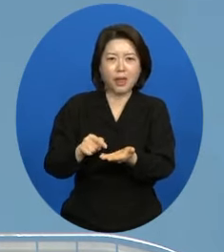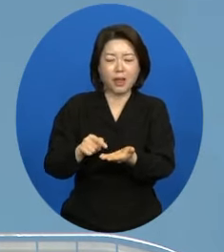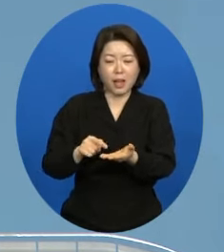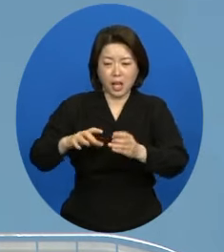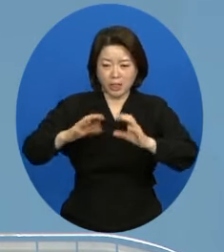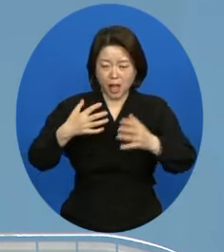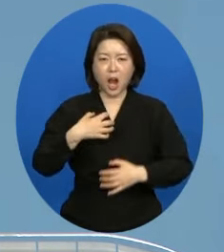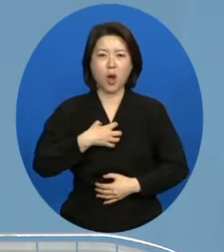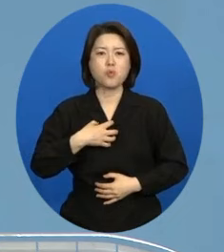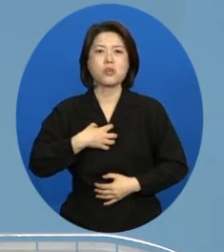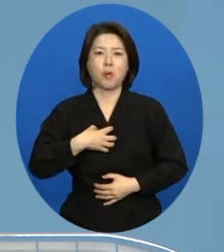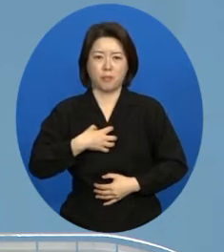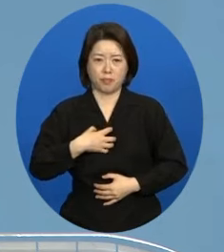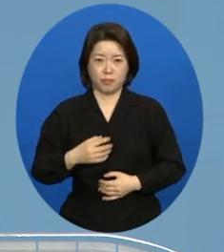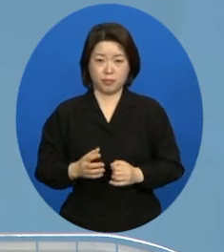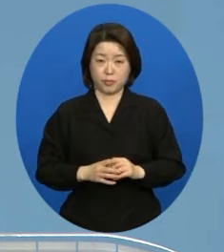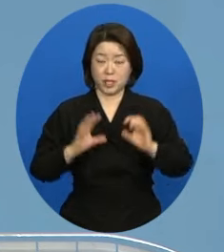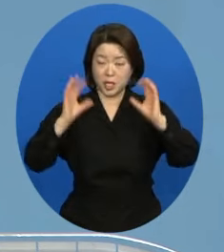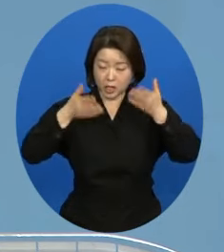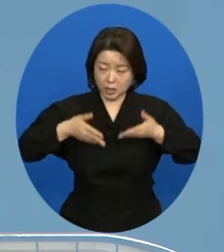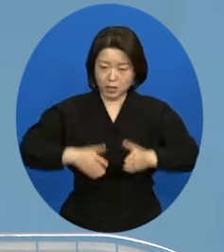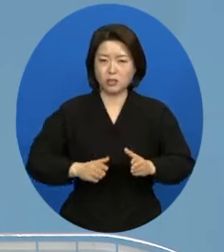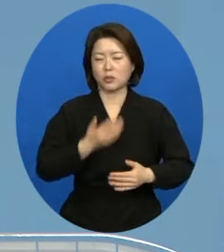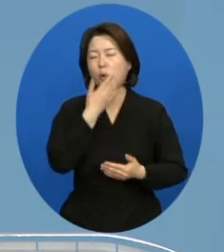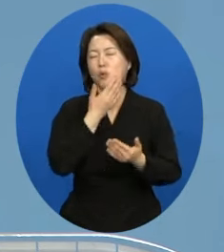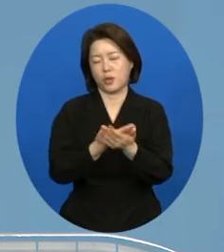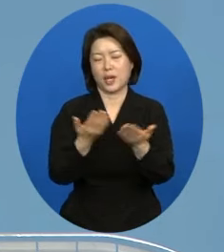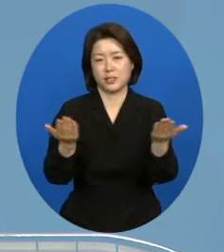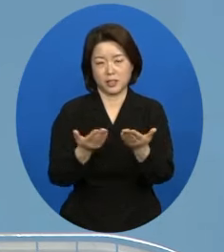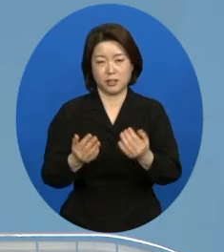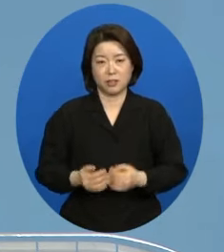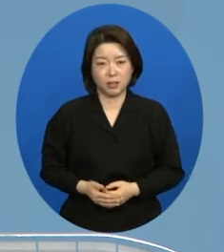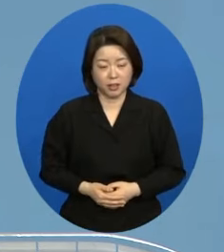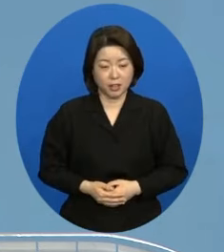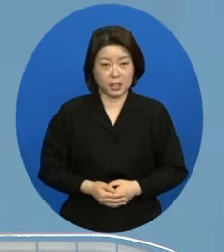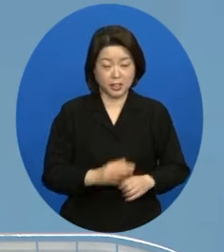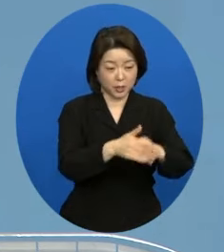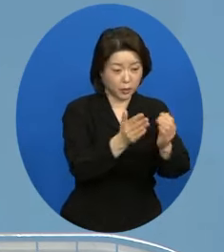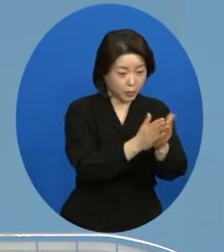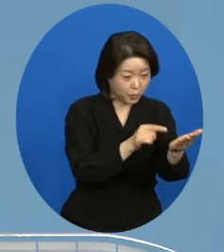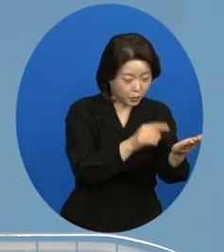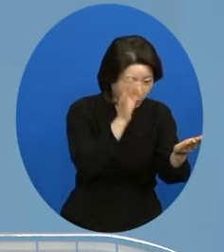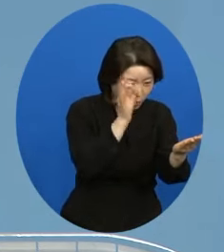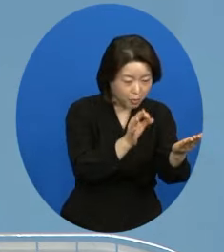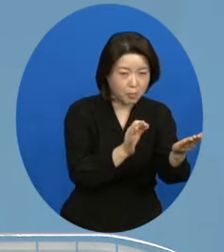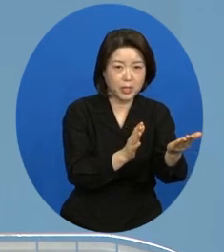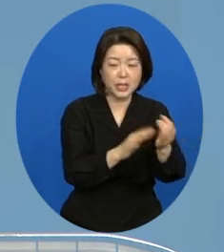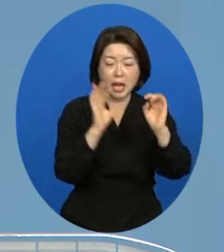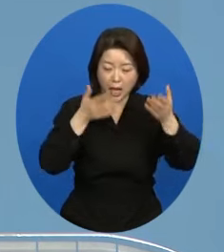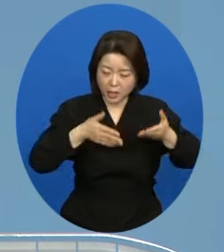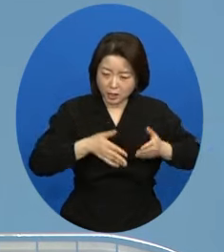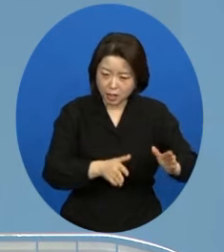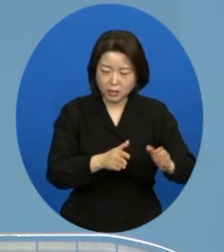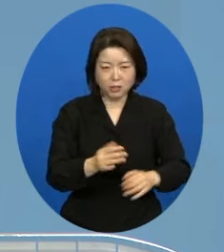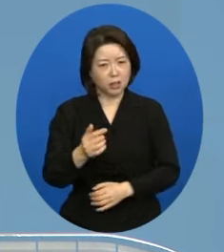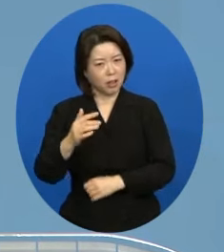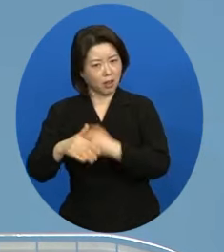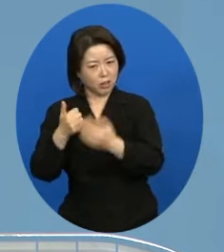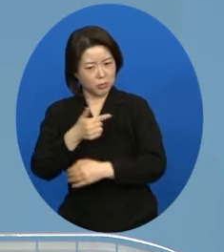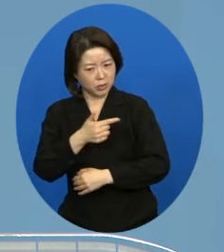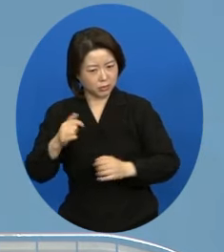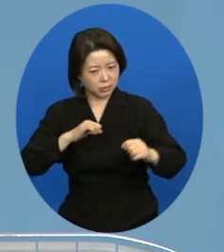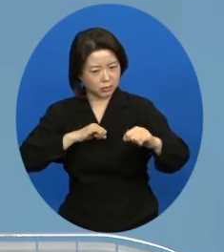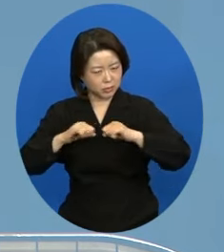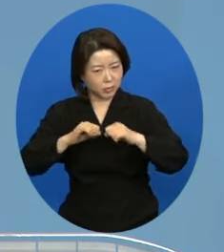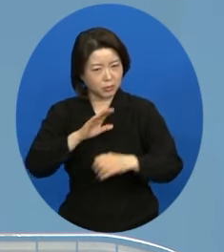있어요 낳는 건 굉장히 역사인데 여기에 무슨 여고냐 자녀를 낳은게 뭐 하나님의 큰 역사입니다 이런 생각이 들 수